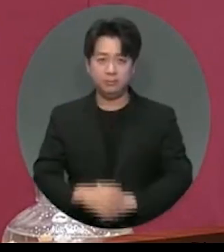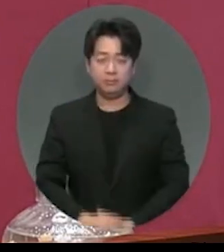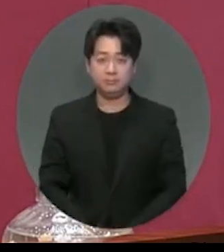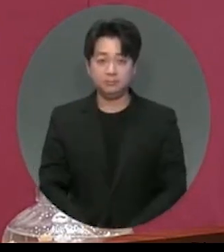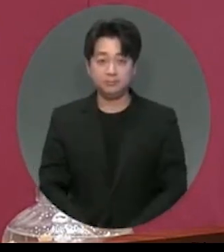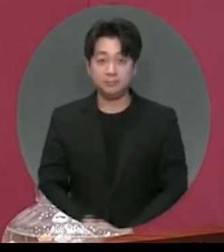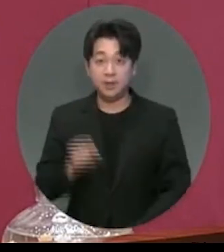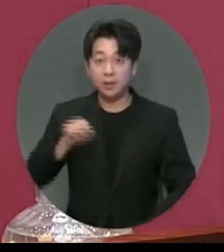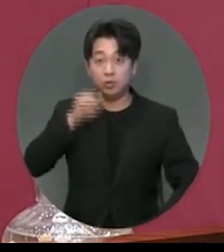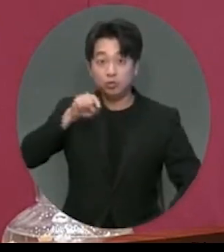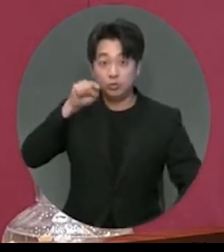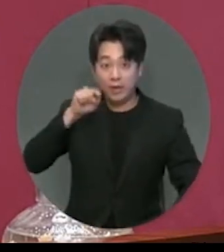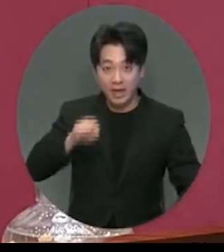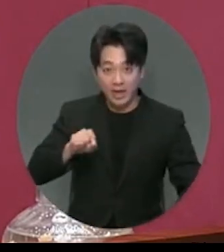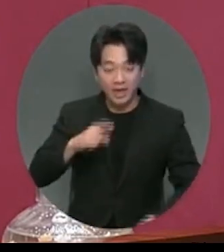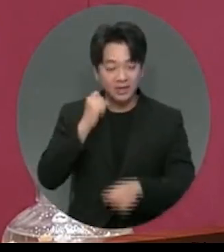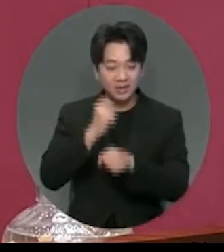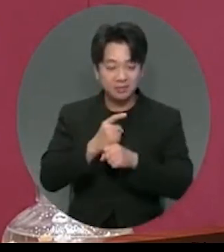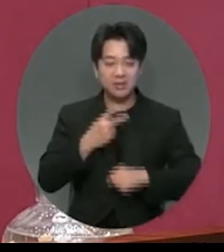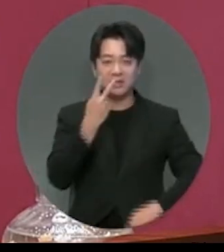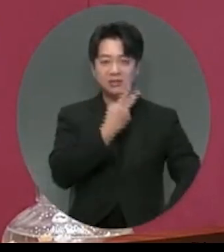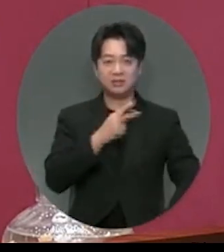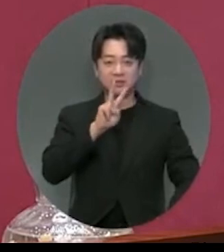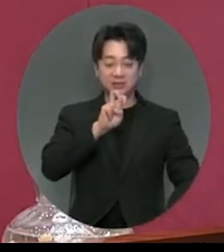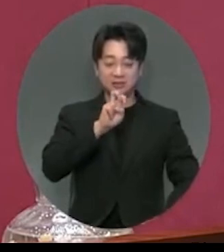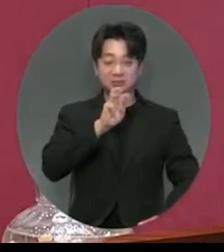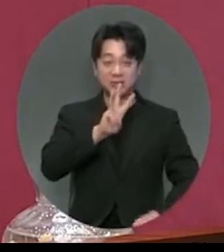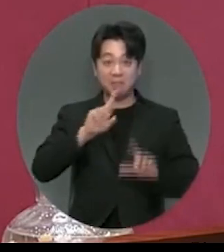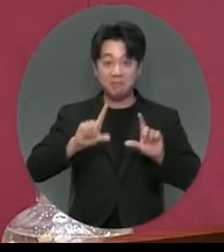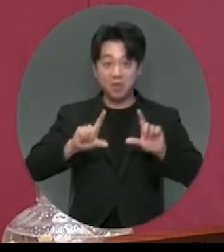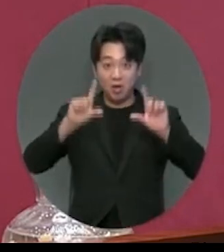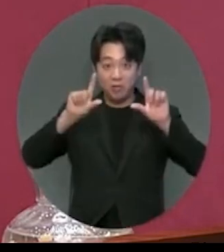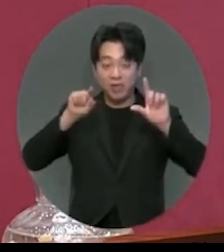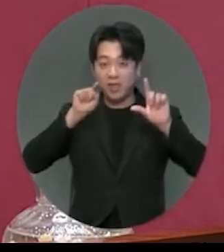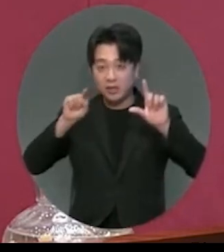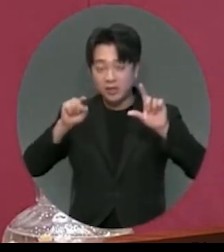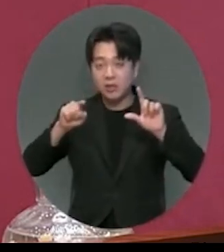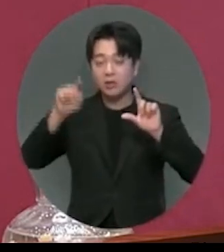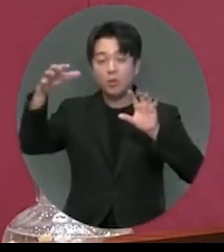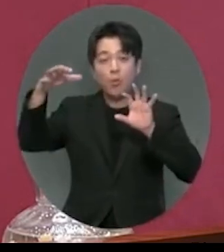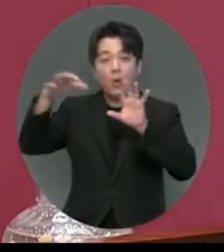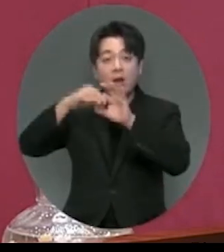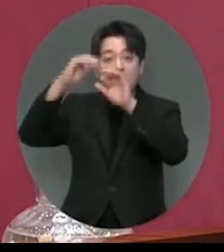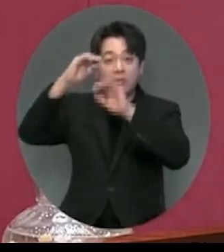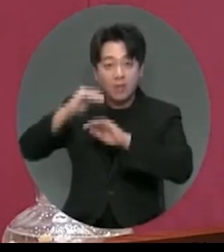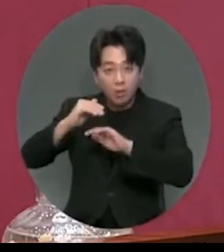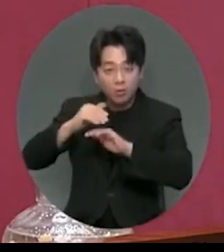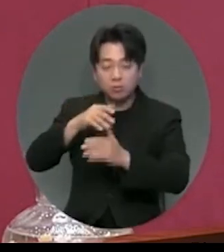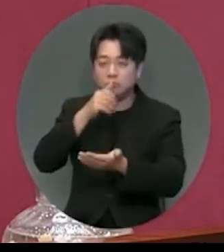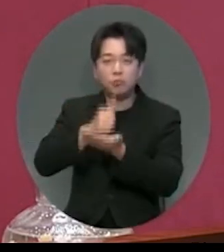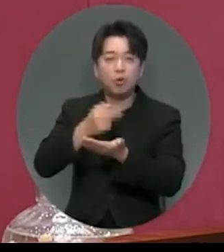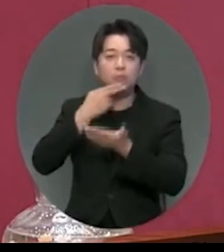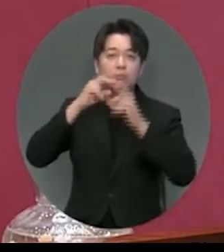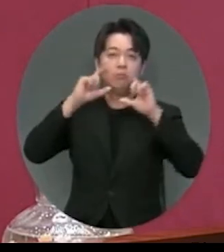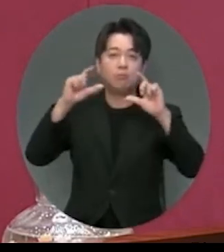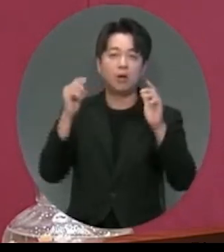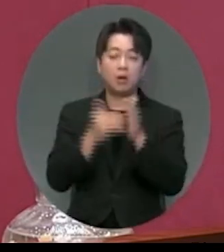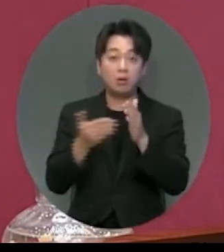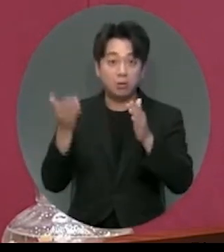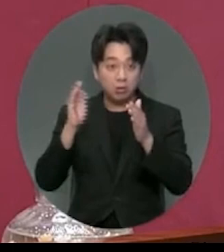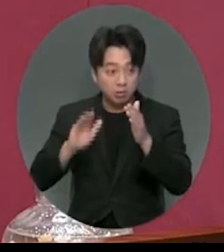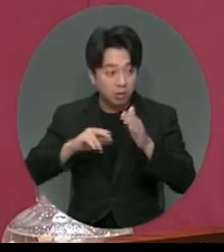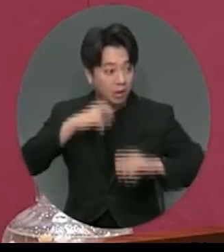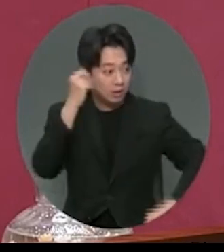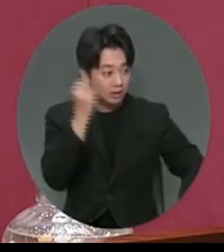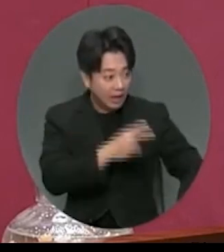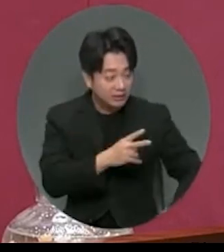도이치모터스 사건은 이미 2013년 경찰청에서 종결되었습니다. 그런데 2020년 4월에 민주당 전 의원이